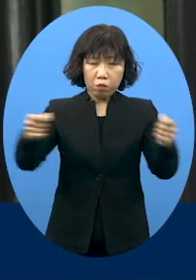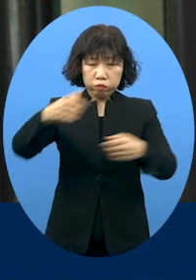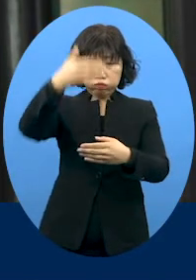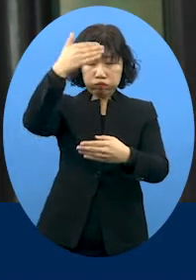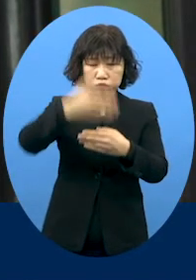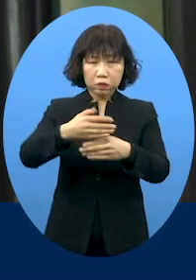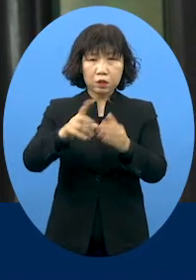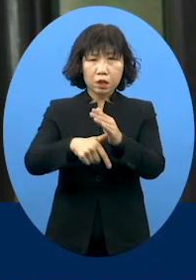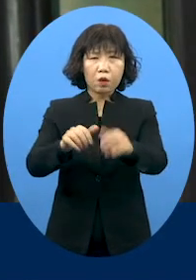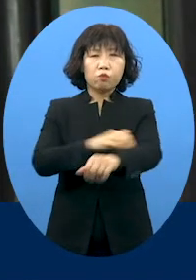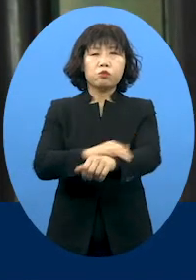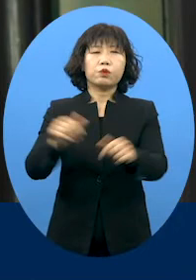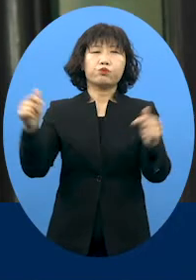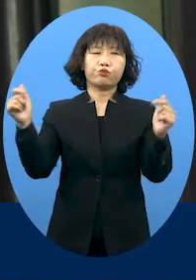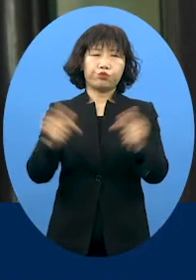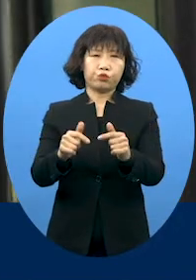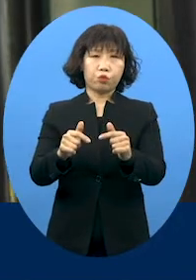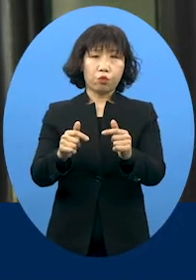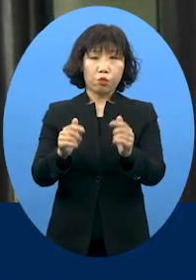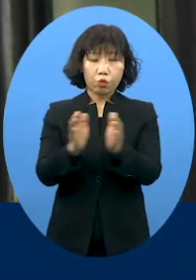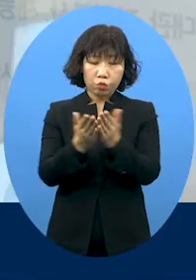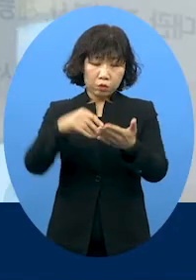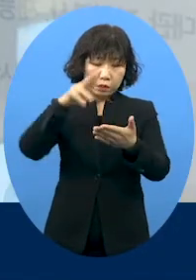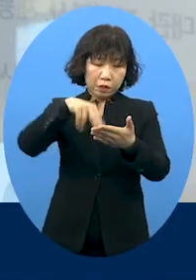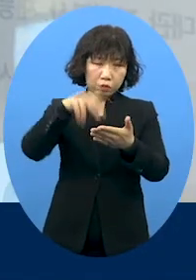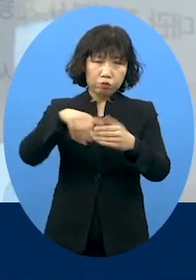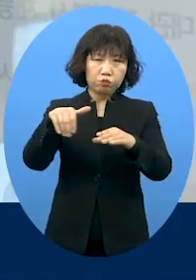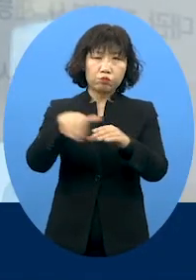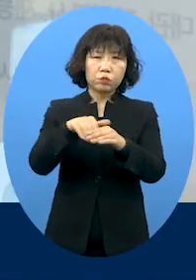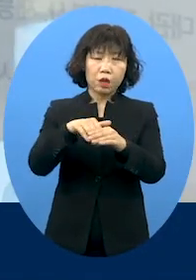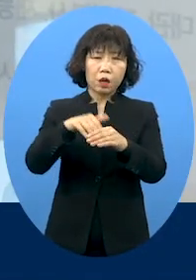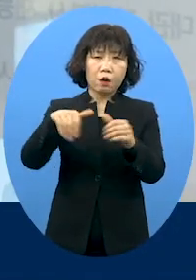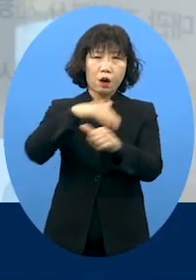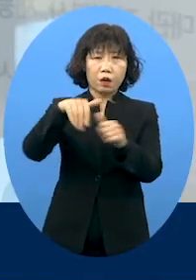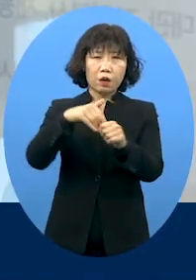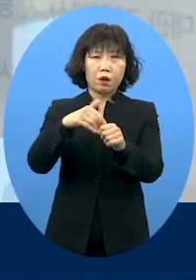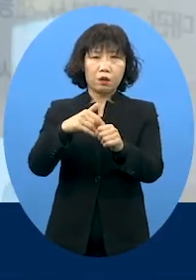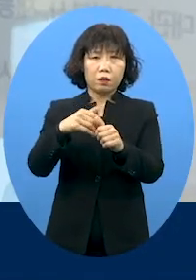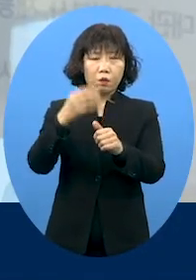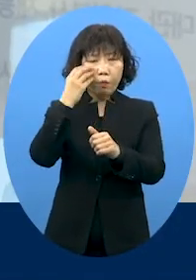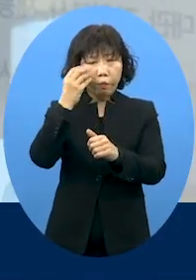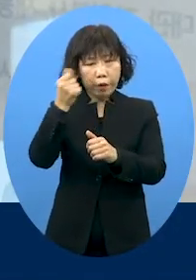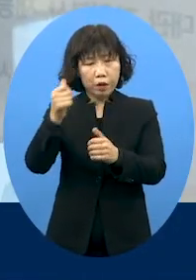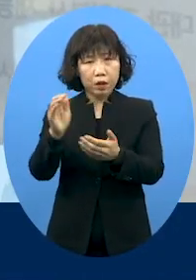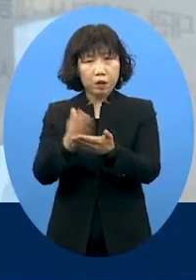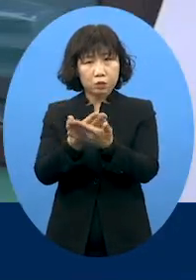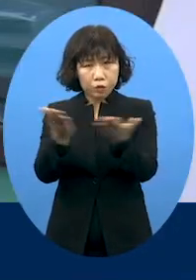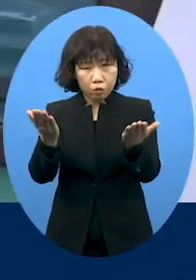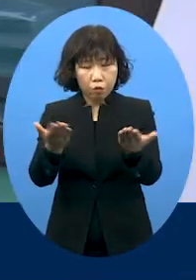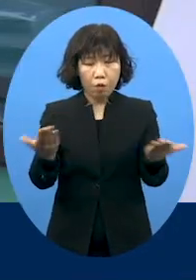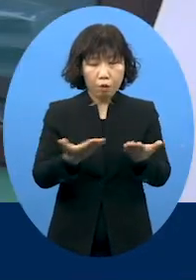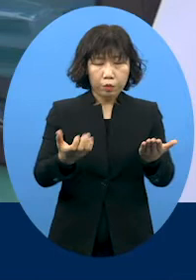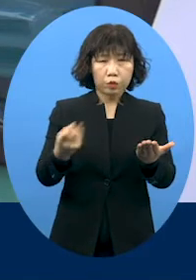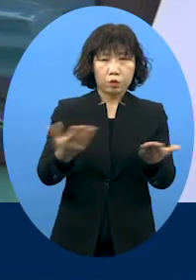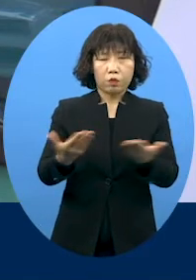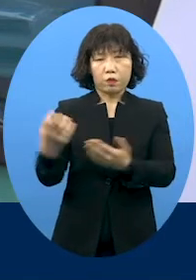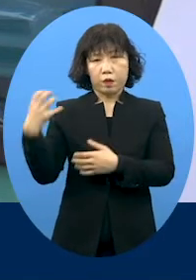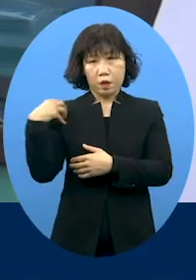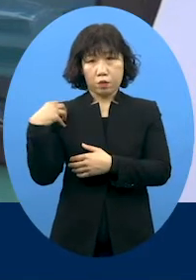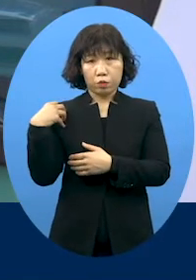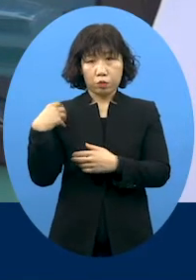기간에도 고민의 불편을 최소화하고 독서 문화 서비스를 원활히 제공할 수 있도록 업무와 역할에 대해